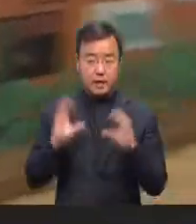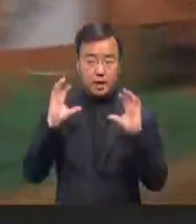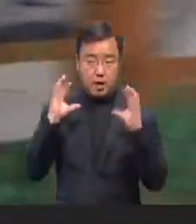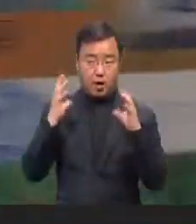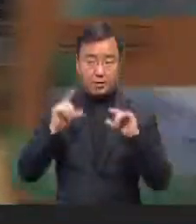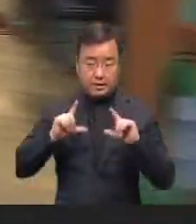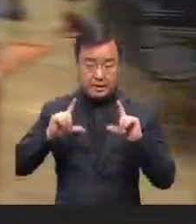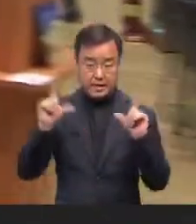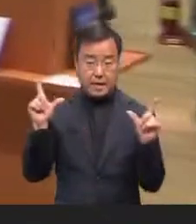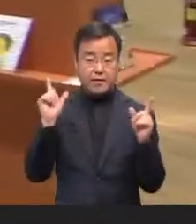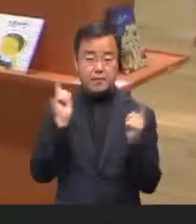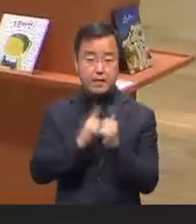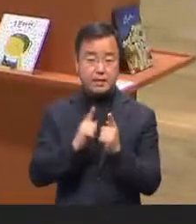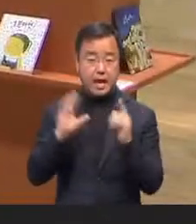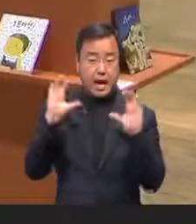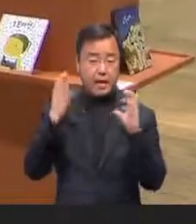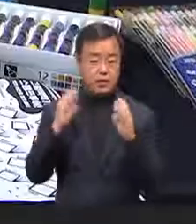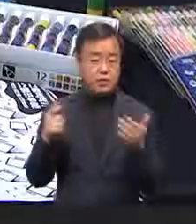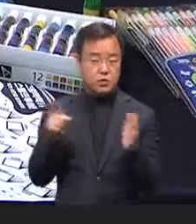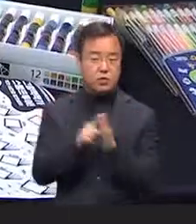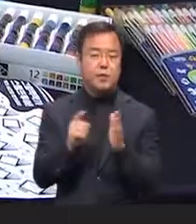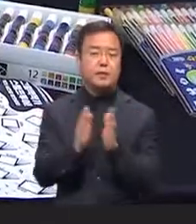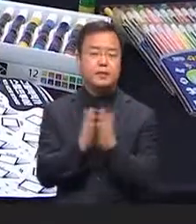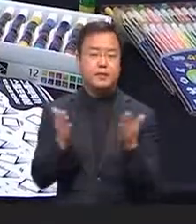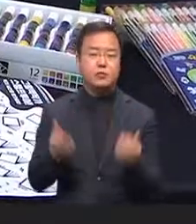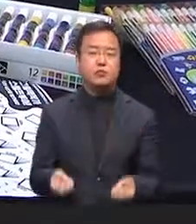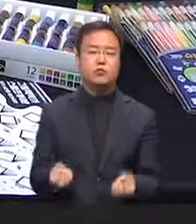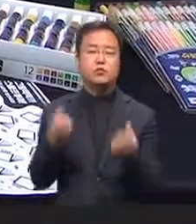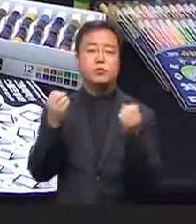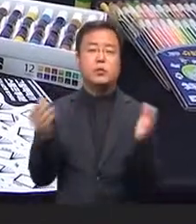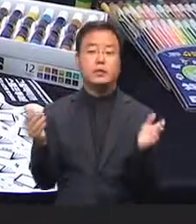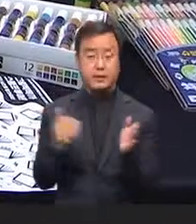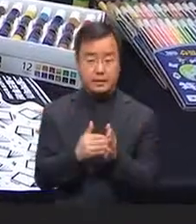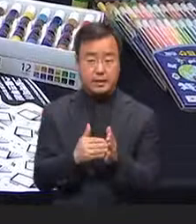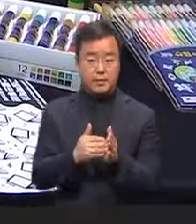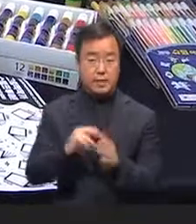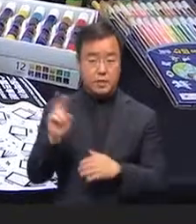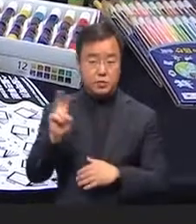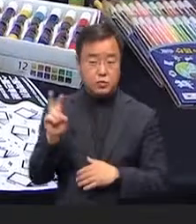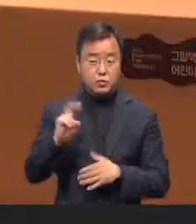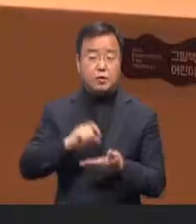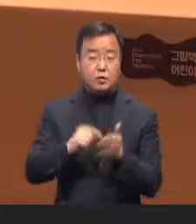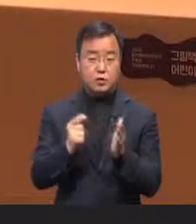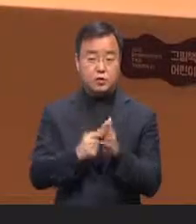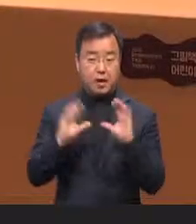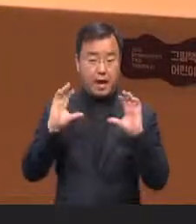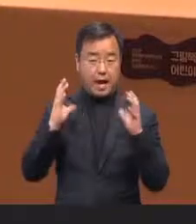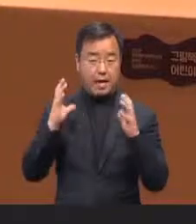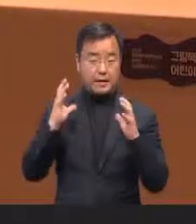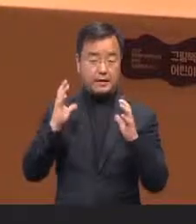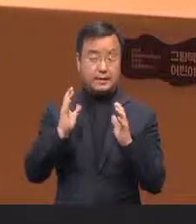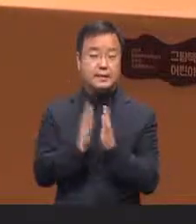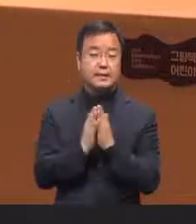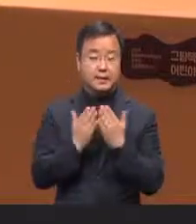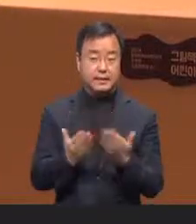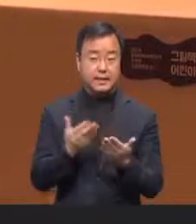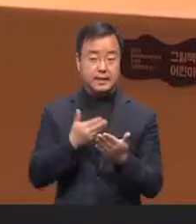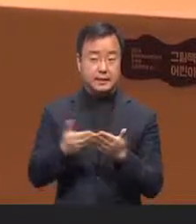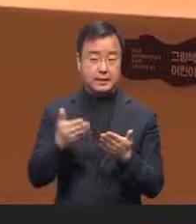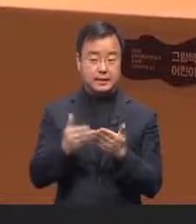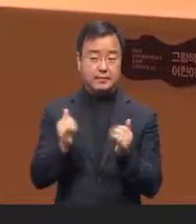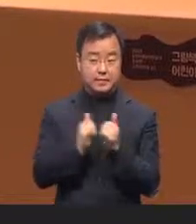어린이날을 맞아 아이들을 위한 책 축제가 열렸습니다. 20명의 동화책 작가들이 직접 아이들과